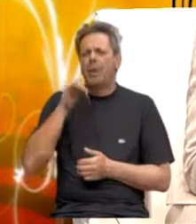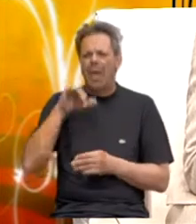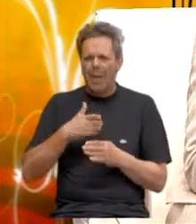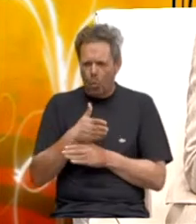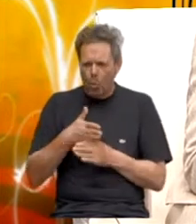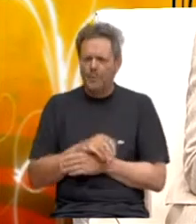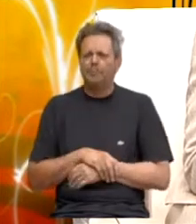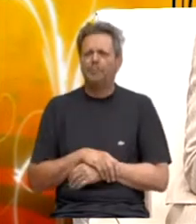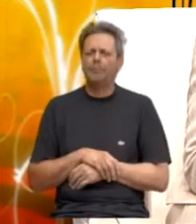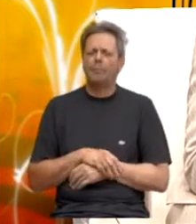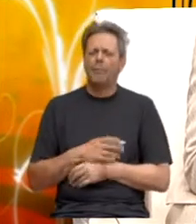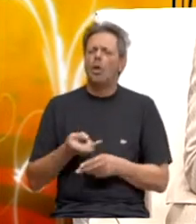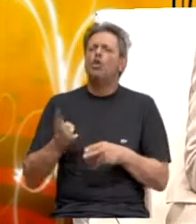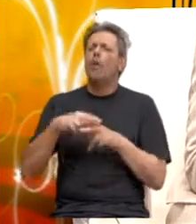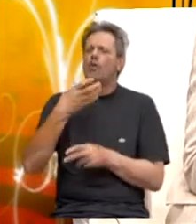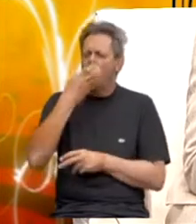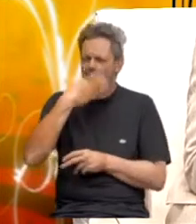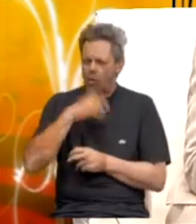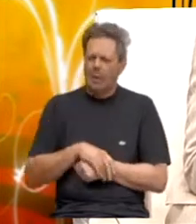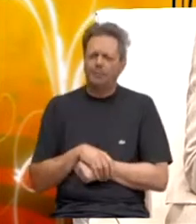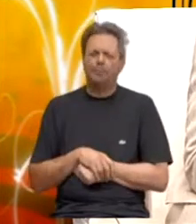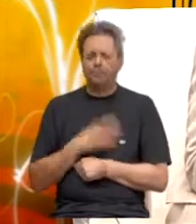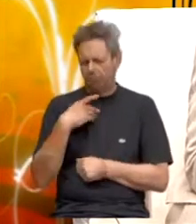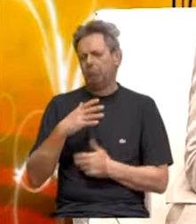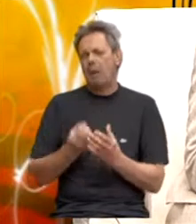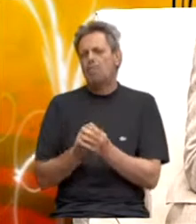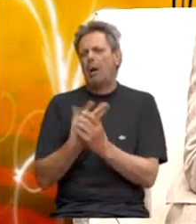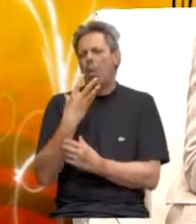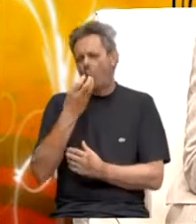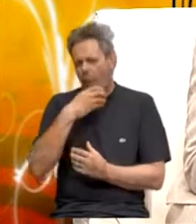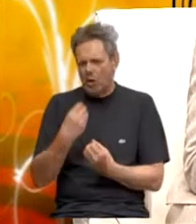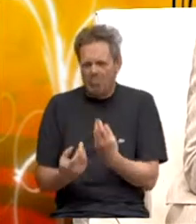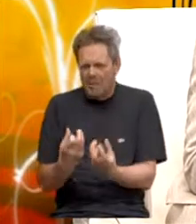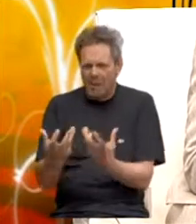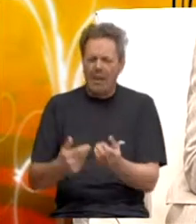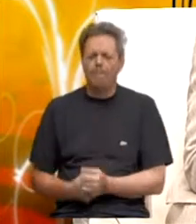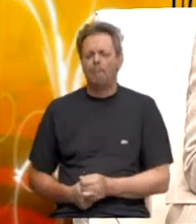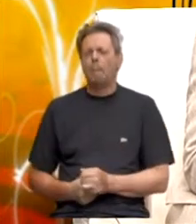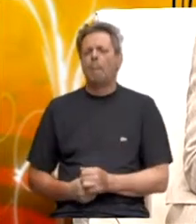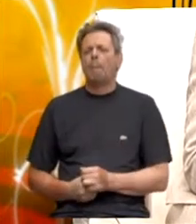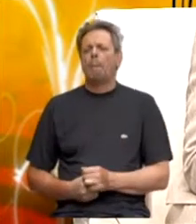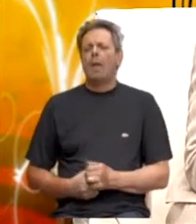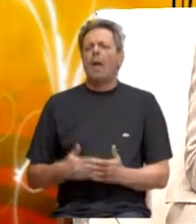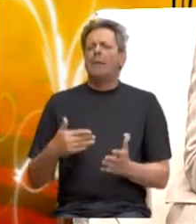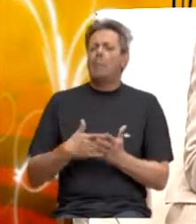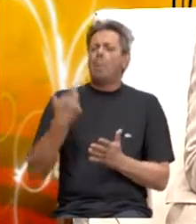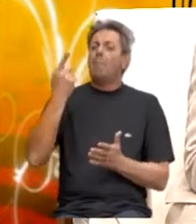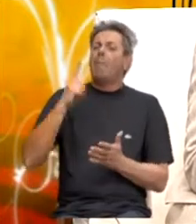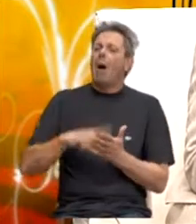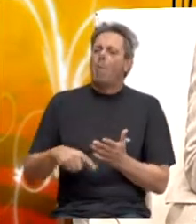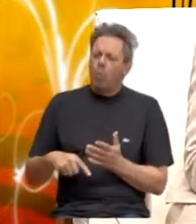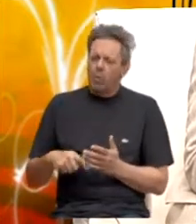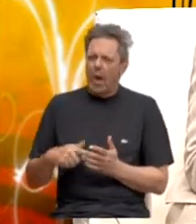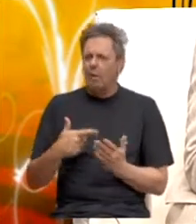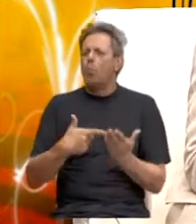bijeli kruh. Voća, što je više moguće, ima voća iz vrta, ako je moguće. Da. Povrća isto tako. I trebalo bi bar dva puta